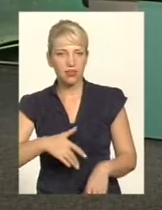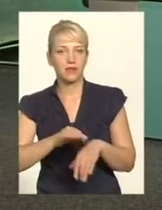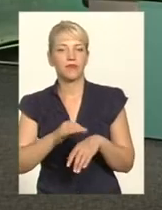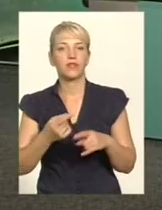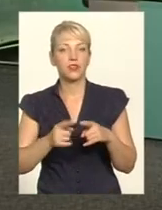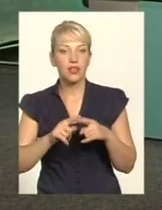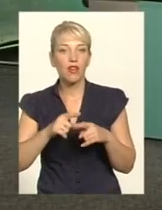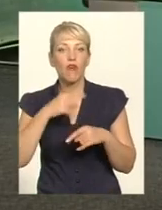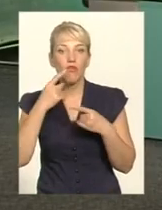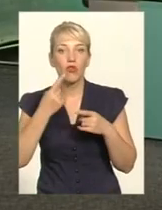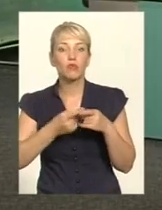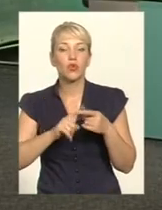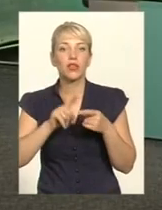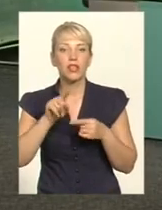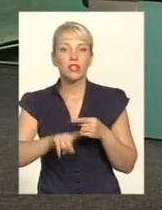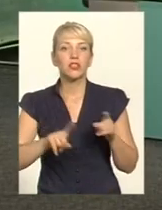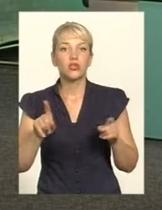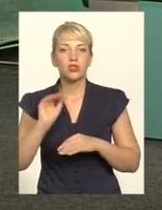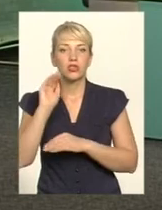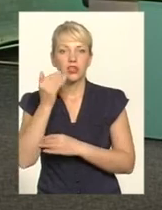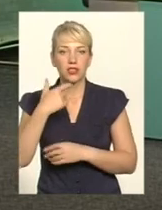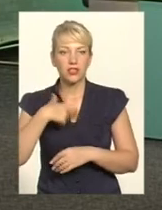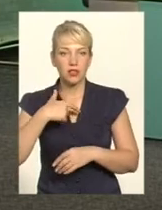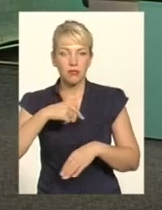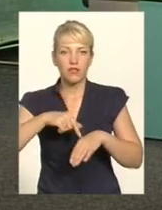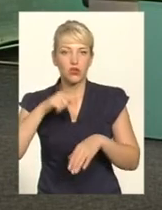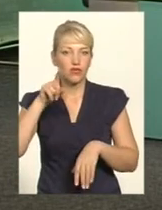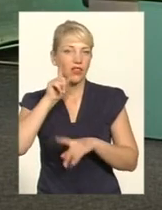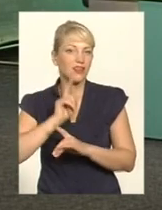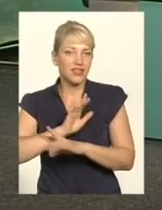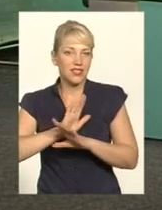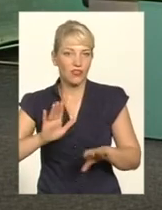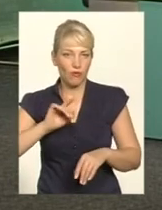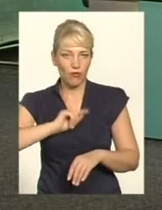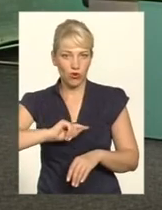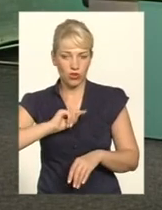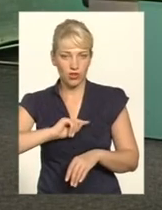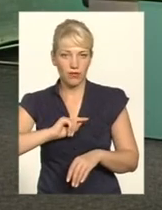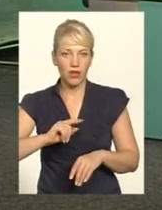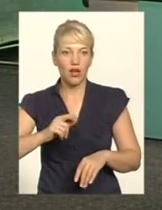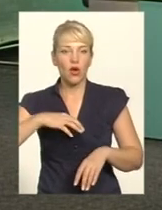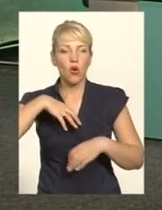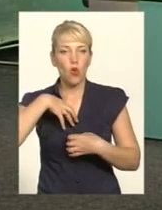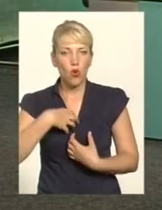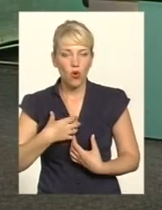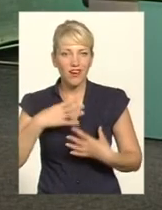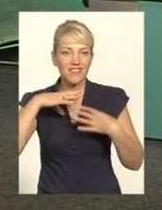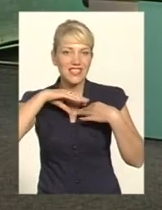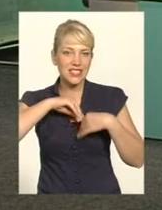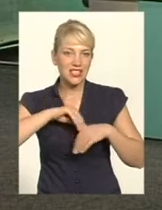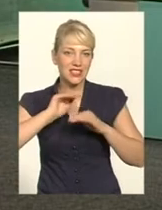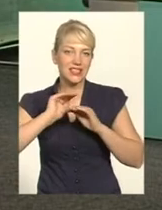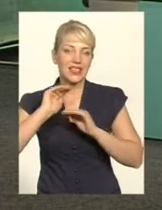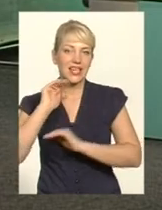говорить про те, що дитина себе відчуває психологічно дискомфортно. Горе вселилося в дитячу